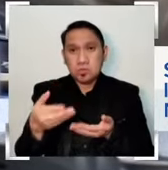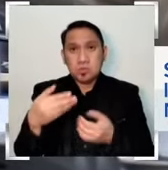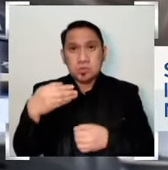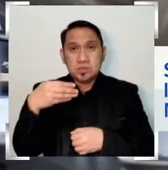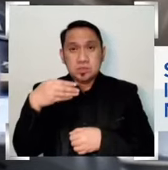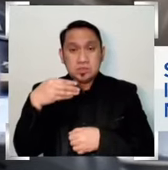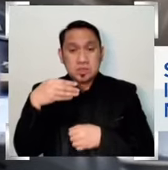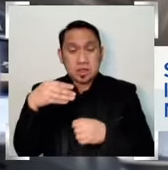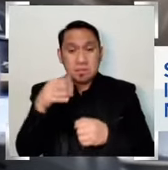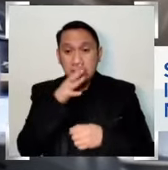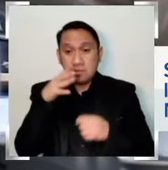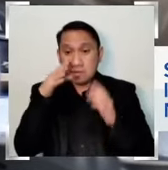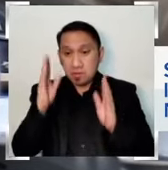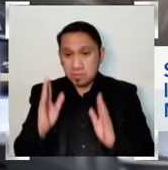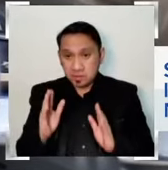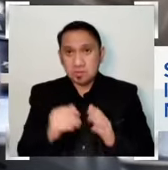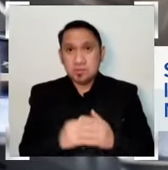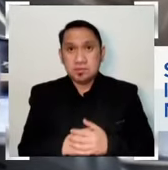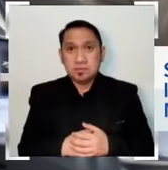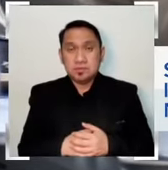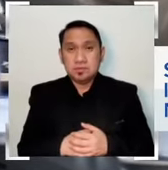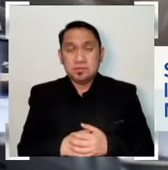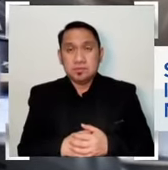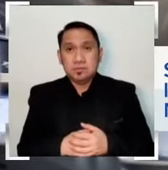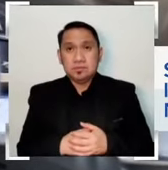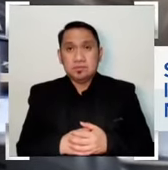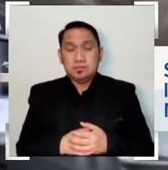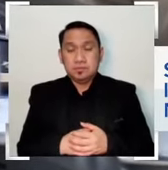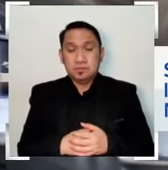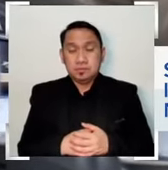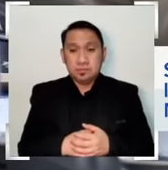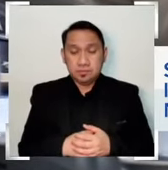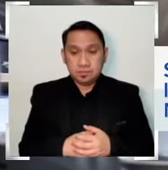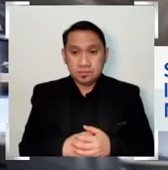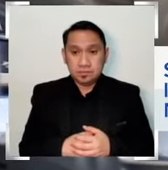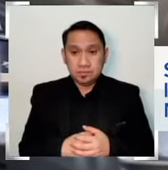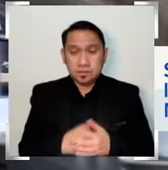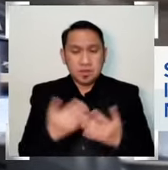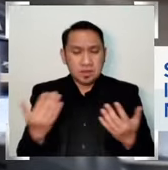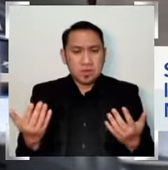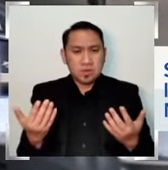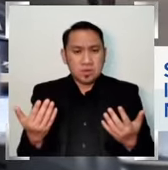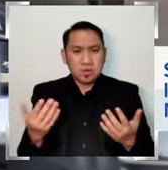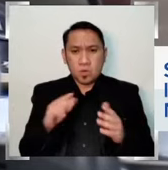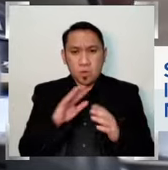o yung ahente mo. Pero tumalbog lahat.